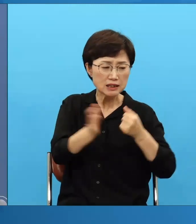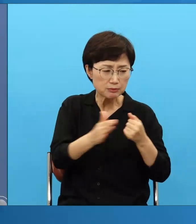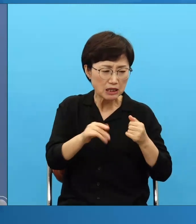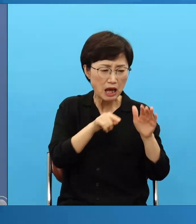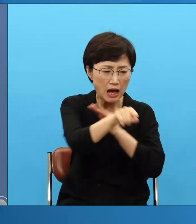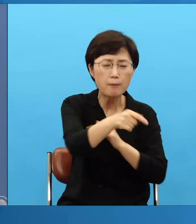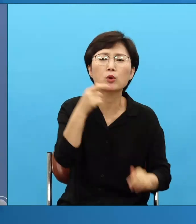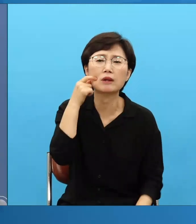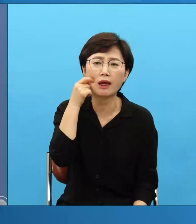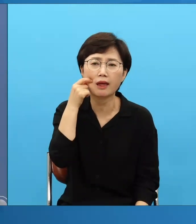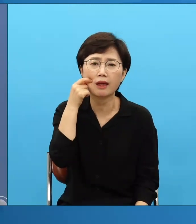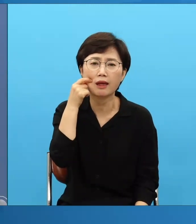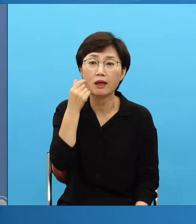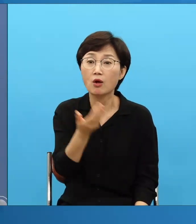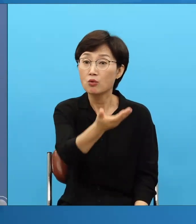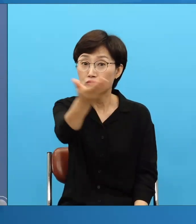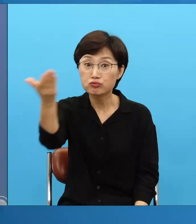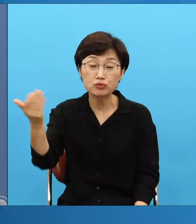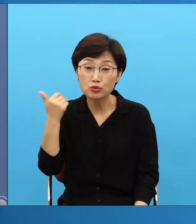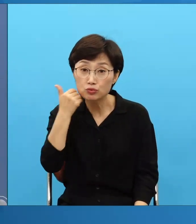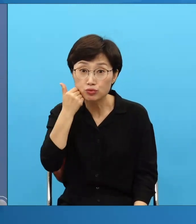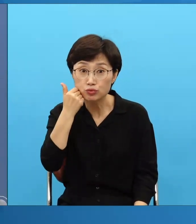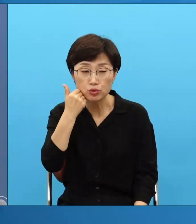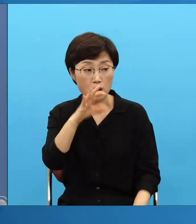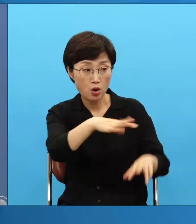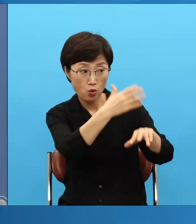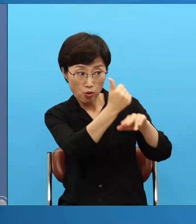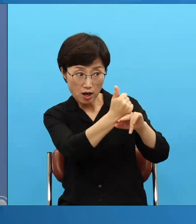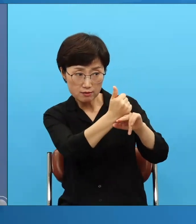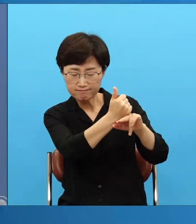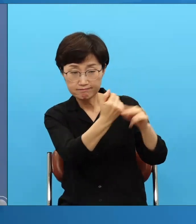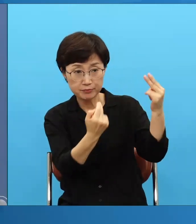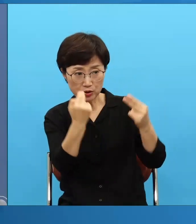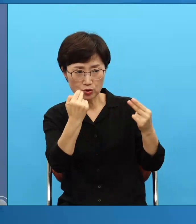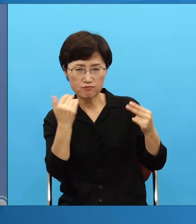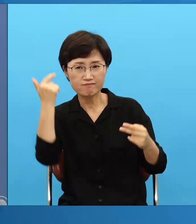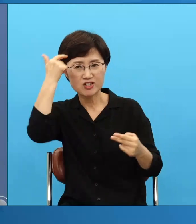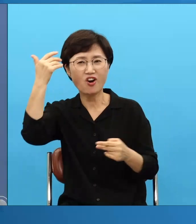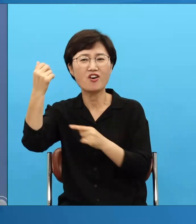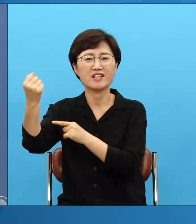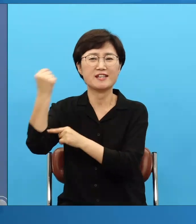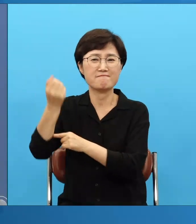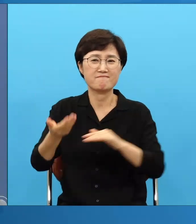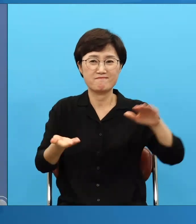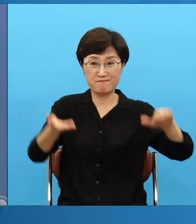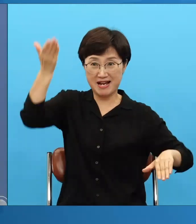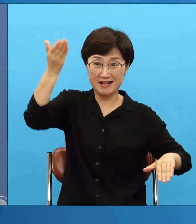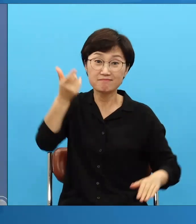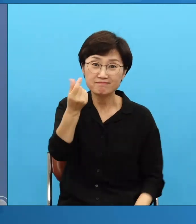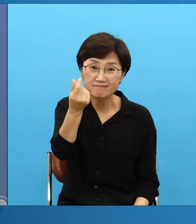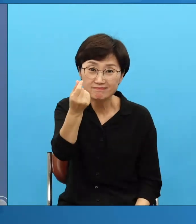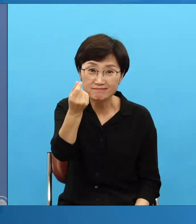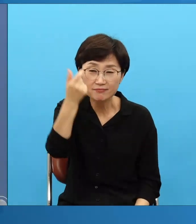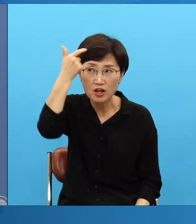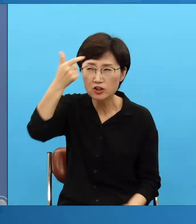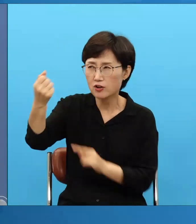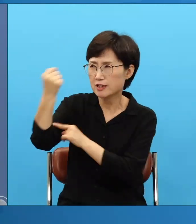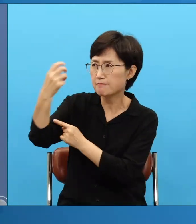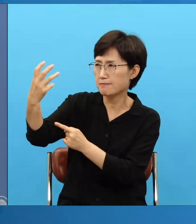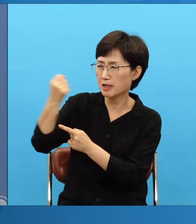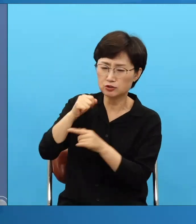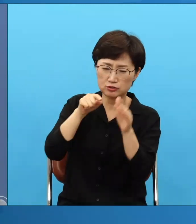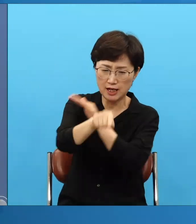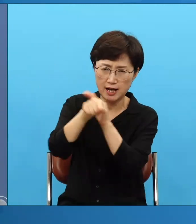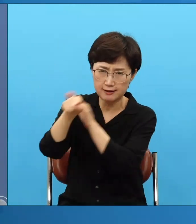keep their position. 여러분은 왕보다 더 높은 거 할 수 있어요. 영적 서밋. But you can do 그 something 증거를 that is in the 딱 higher ranks of the kings, 확실합니다. the spiritual